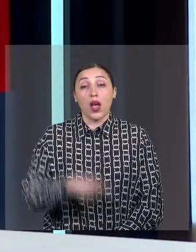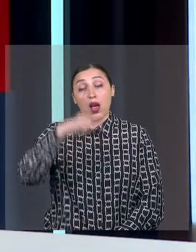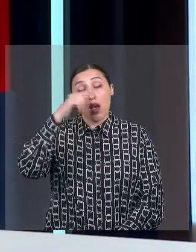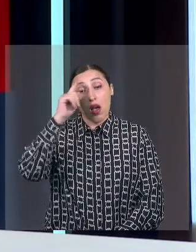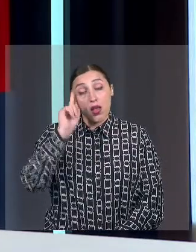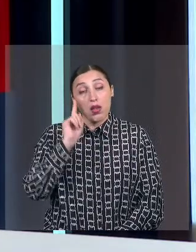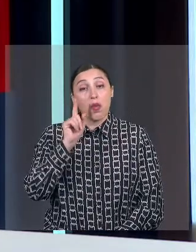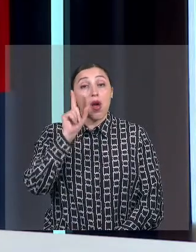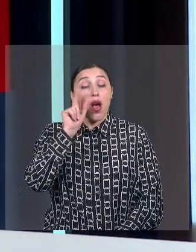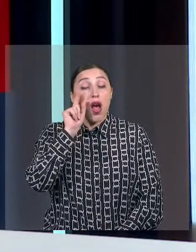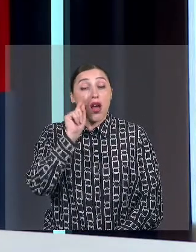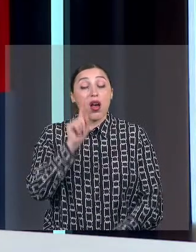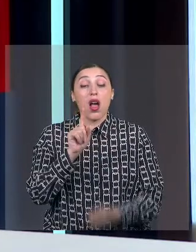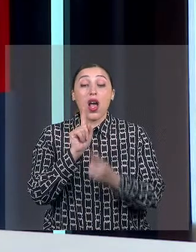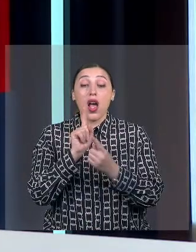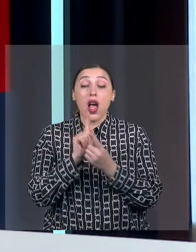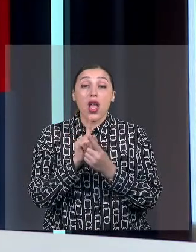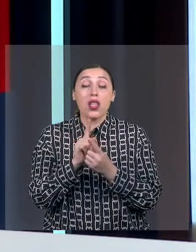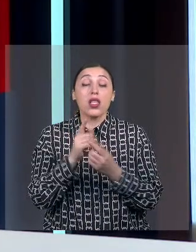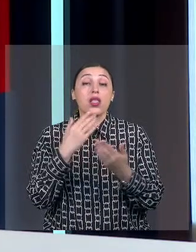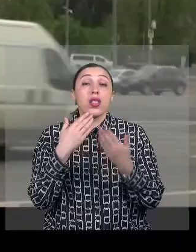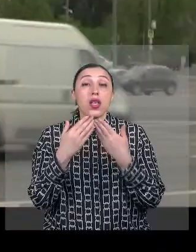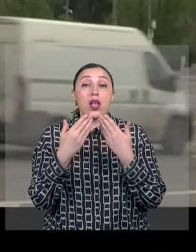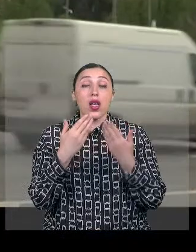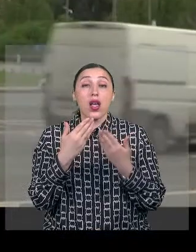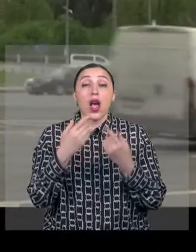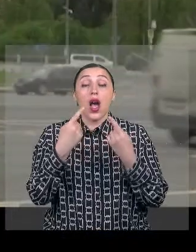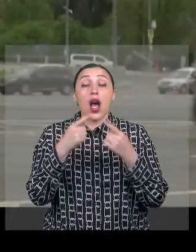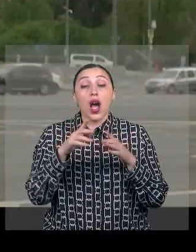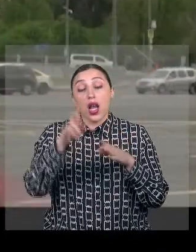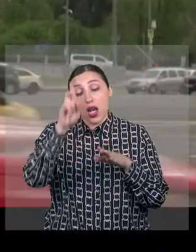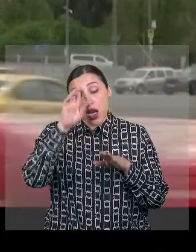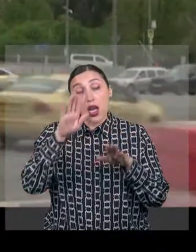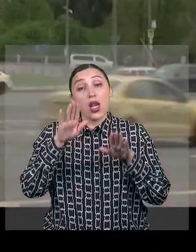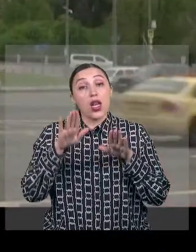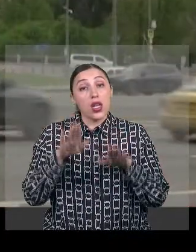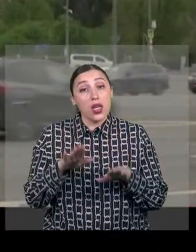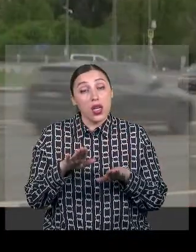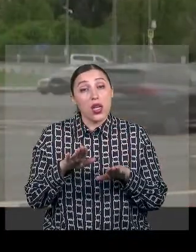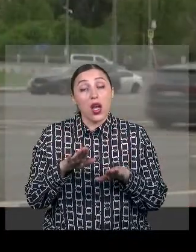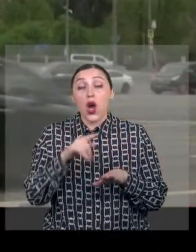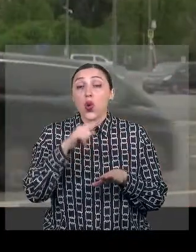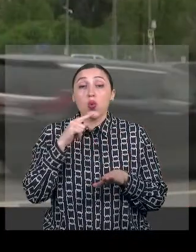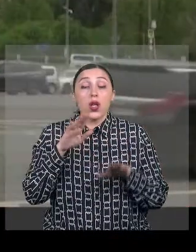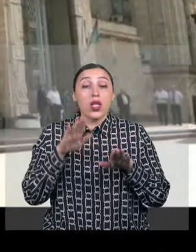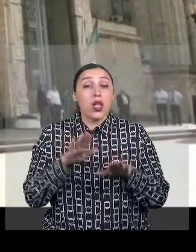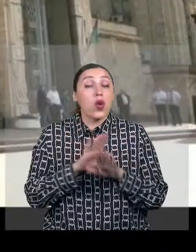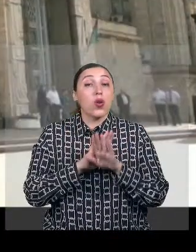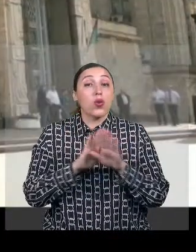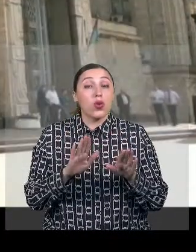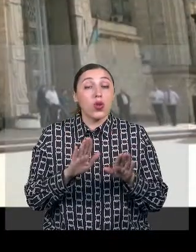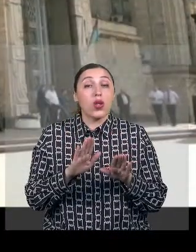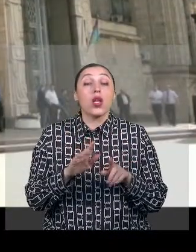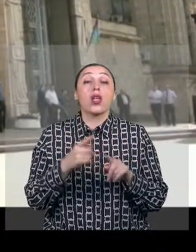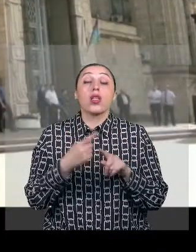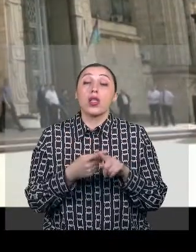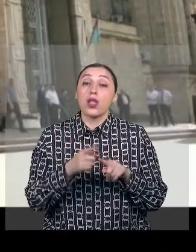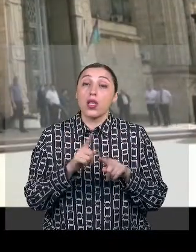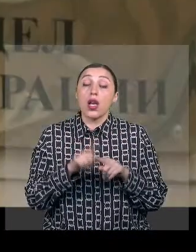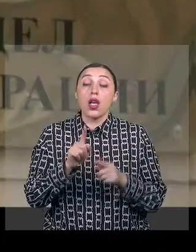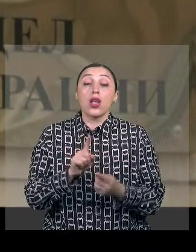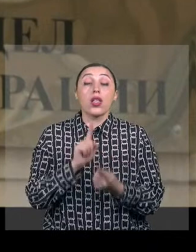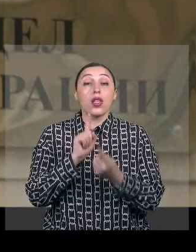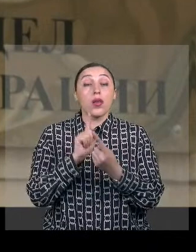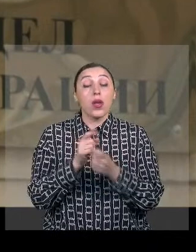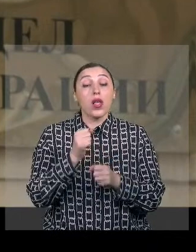Ադրբեջանը հայկական հայտնի բանակցություններն անցկացվում են այլ երկրի մասնակցությամբ, այլ ոչ թե Ռուսաստանի։ Համապատասխանաբար այդ